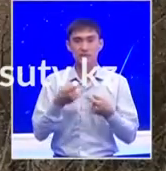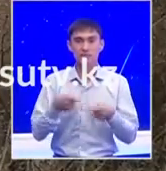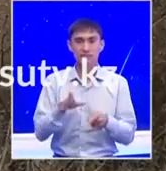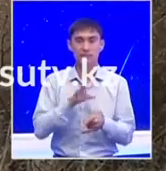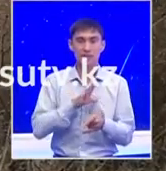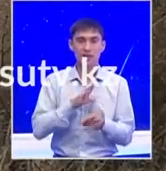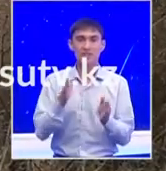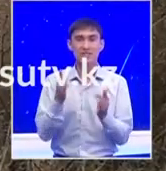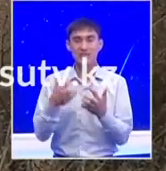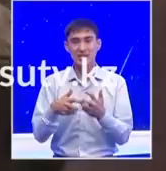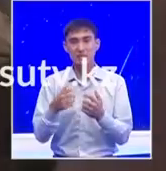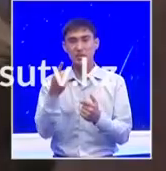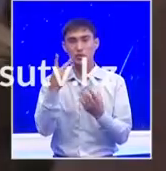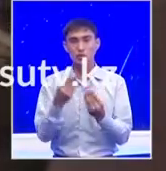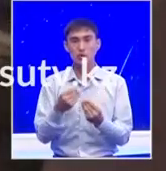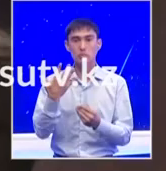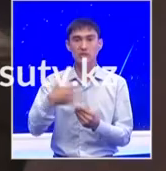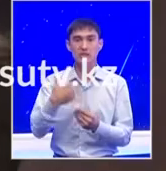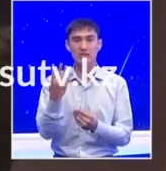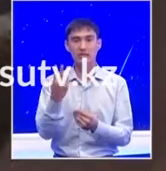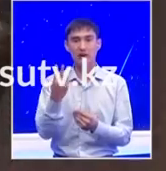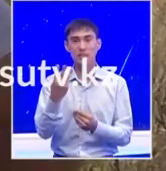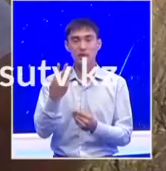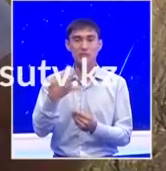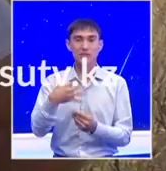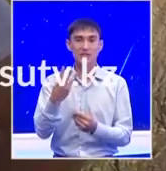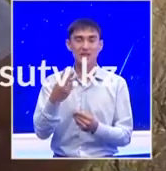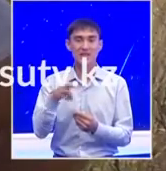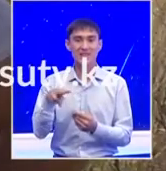В среднем за сутки надой составляет 52-53 литра.